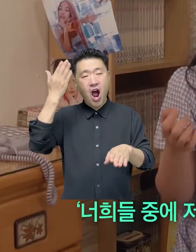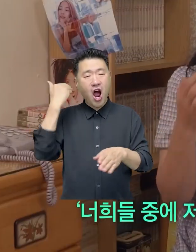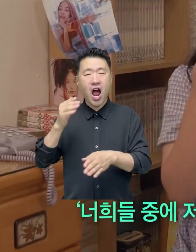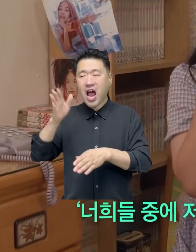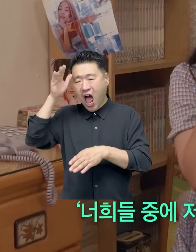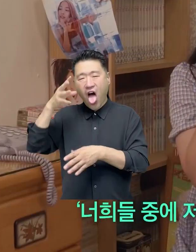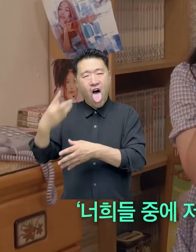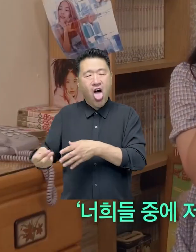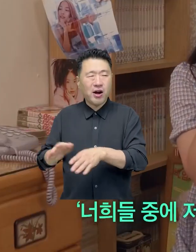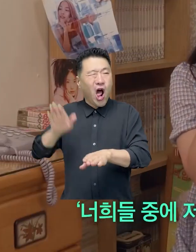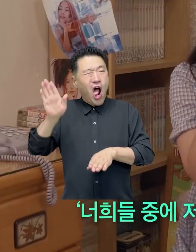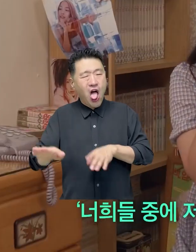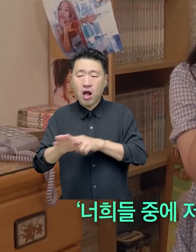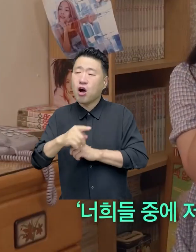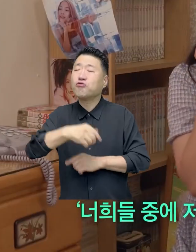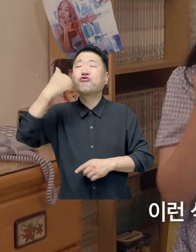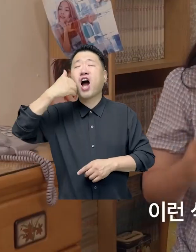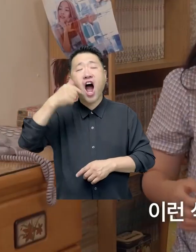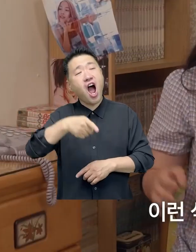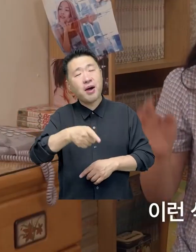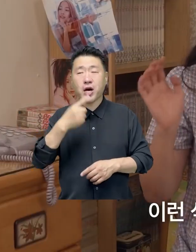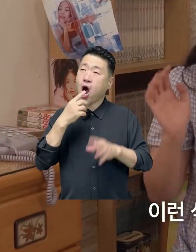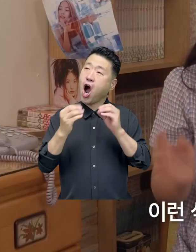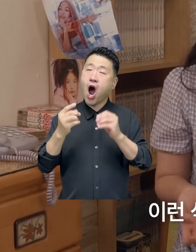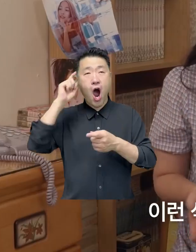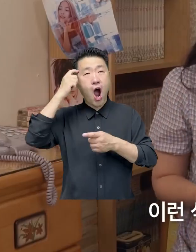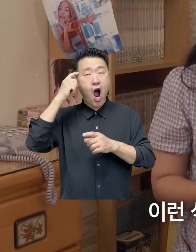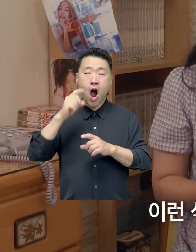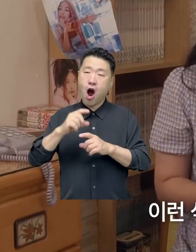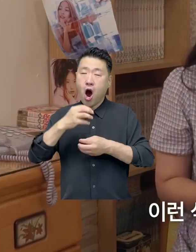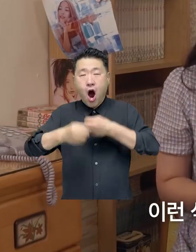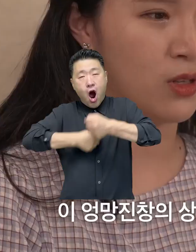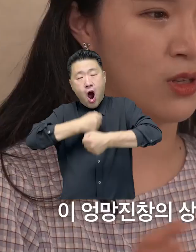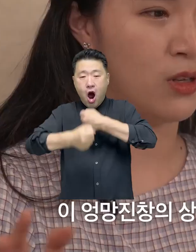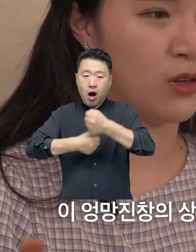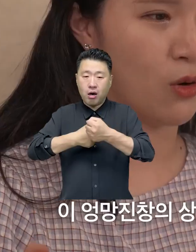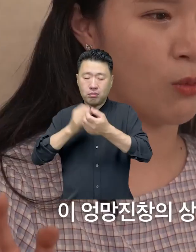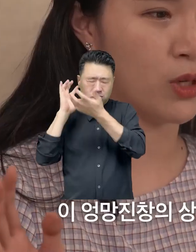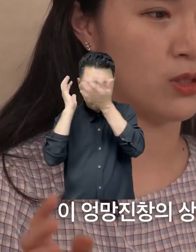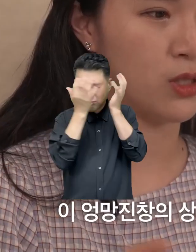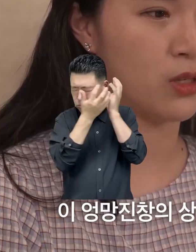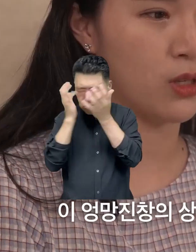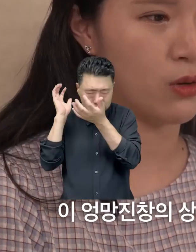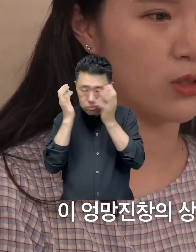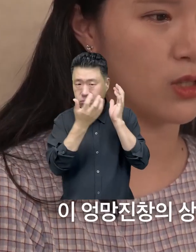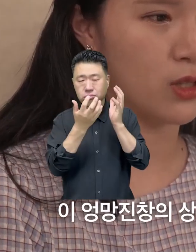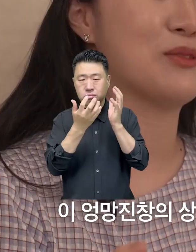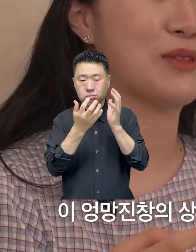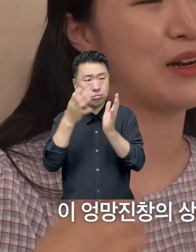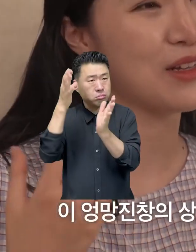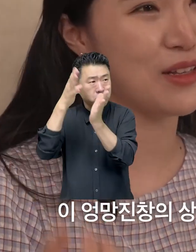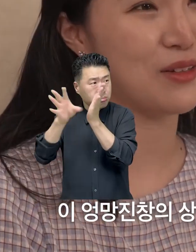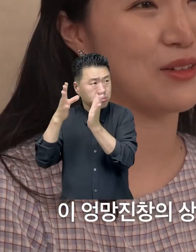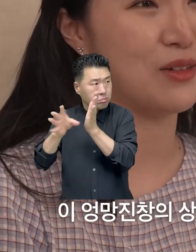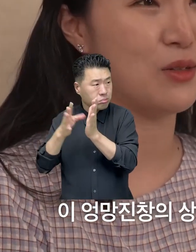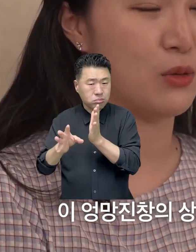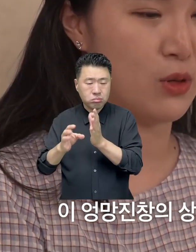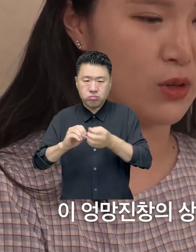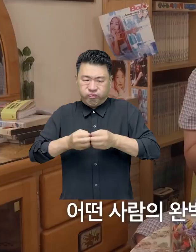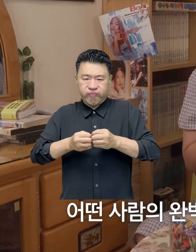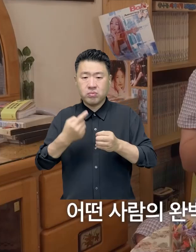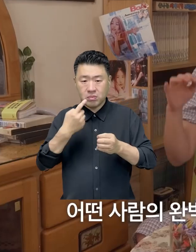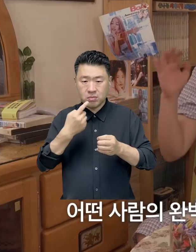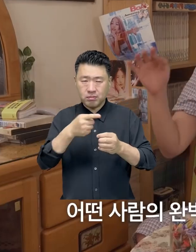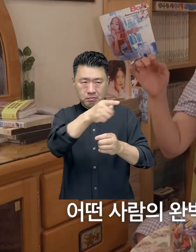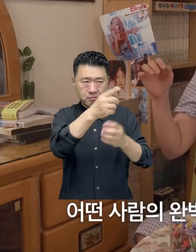중에 저번에 개똥 밟은 친구 누구지? 이런 식으로 생각을 하면서 이 엉망진창인 상황을 좀 다르게 생각하려고